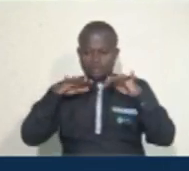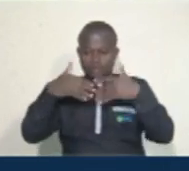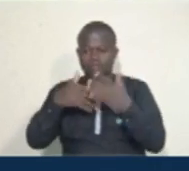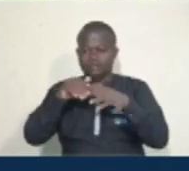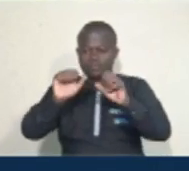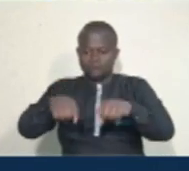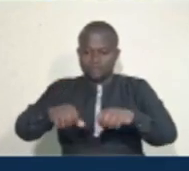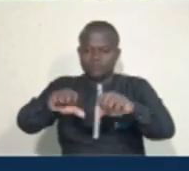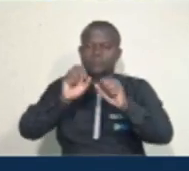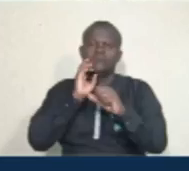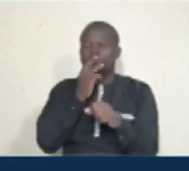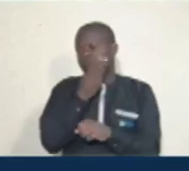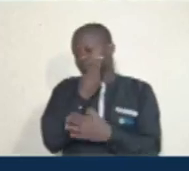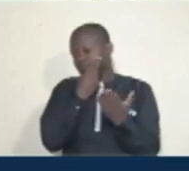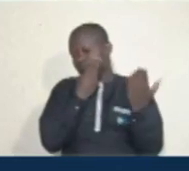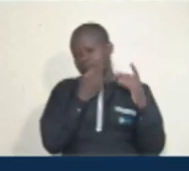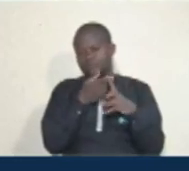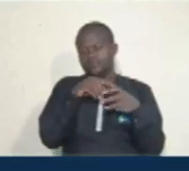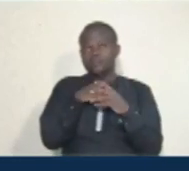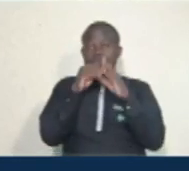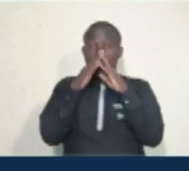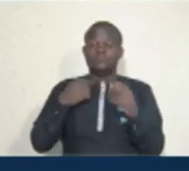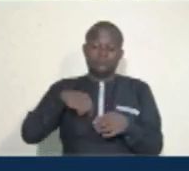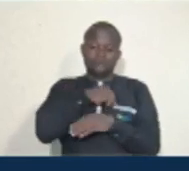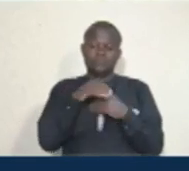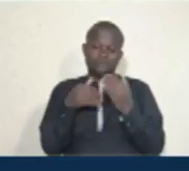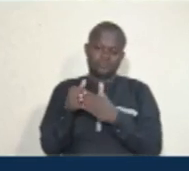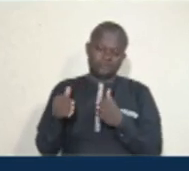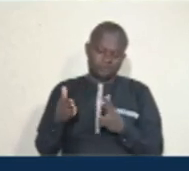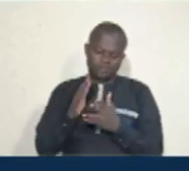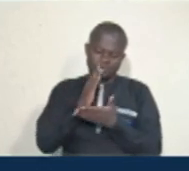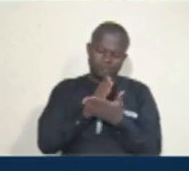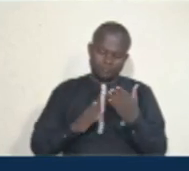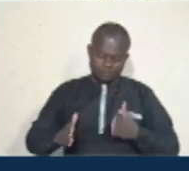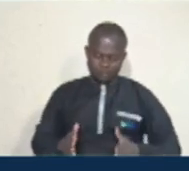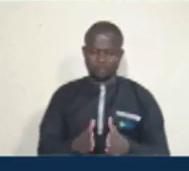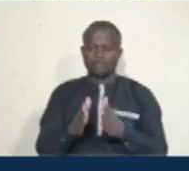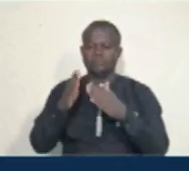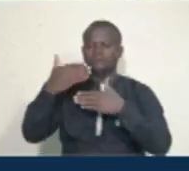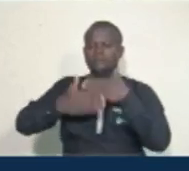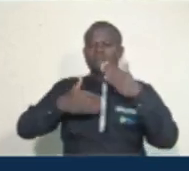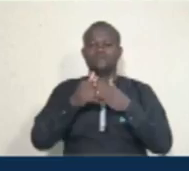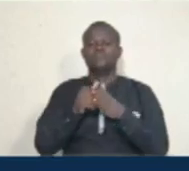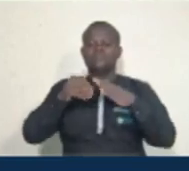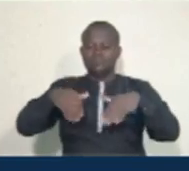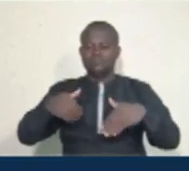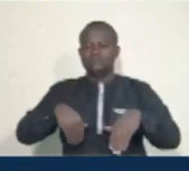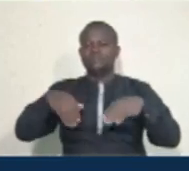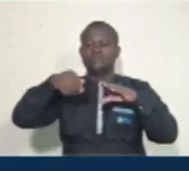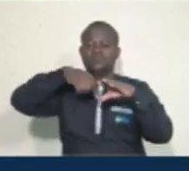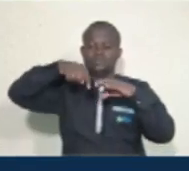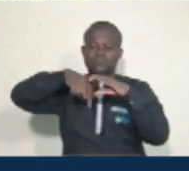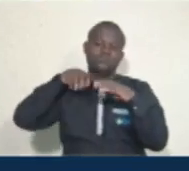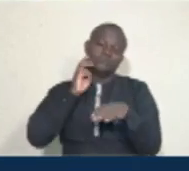dufata amazi ava ku mazu yacu, tugaca imiferege munsi y'amazu yacu, tugacukura ibyobo